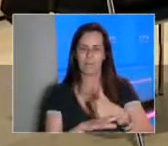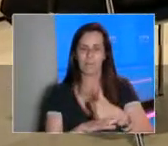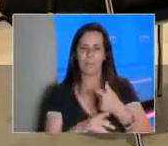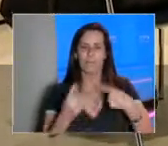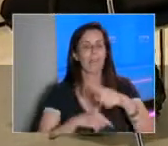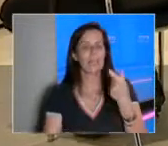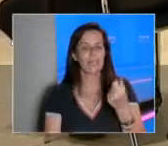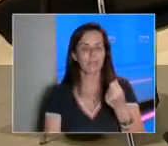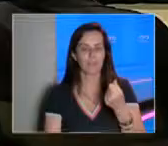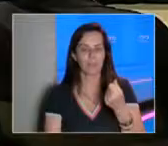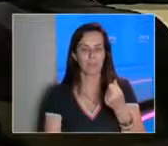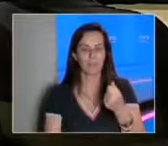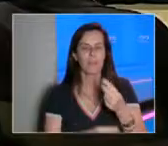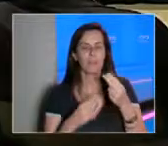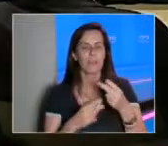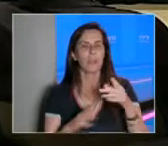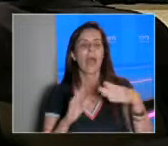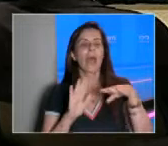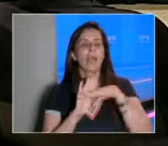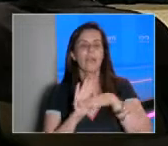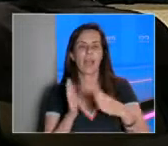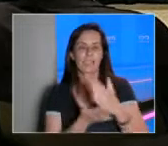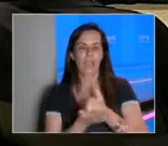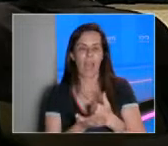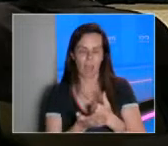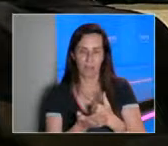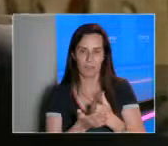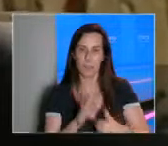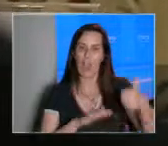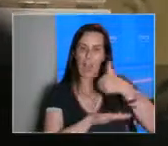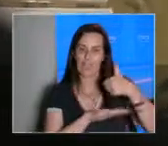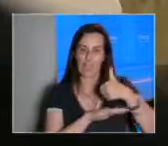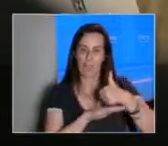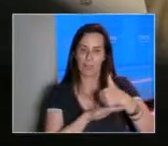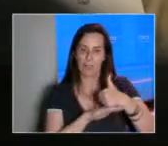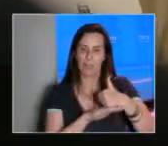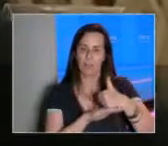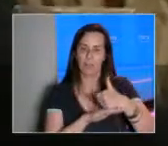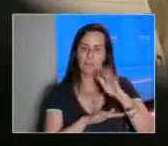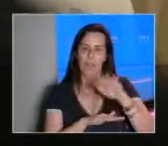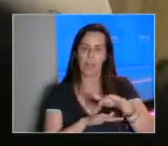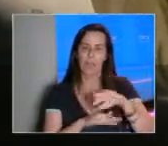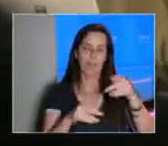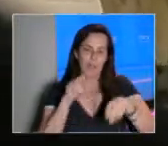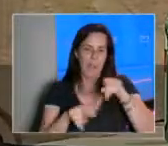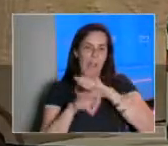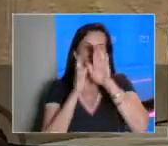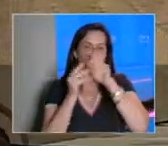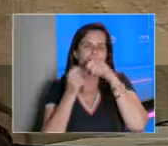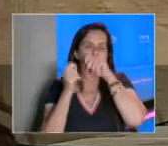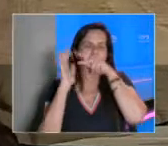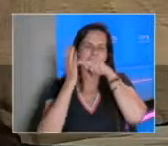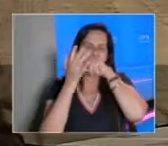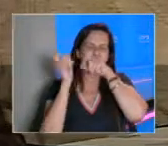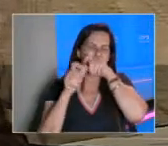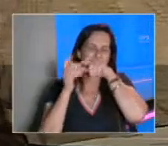ועדת הכספים, סליחה, היא מתייחסת לתנאיהם ושכרם של השרים, ובגלל זה היא מתעסקת עם העניין הזה. בכל מקרה, שיש שם